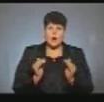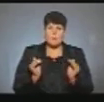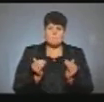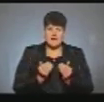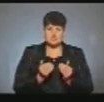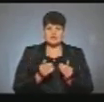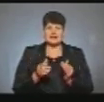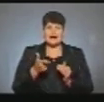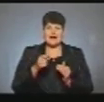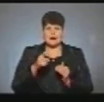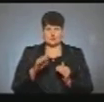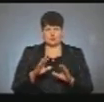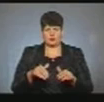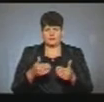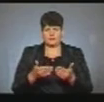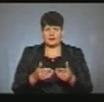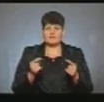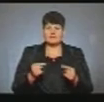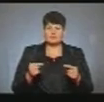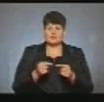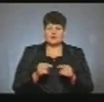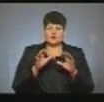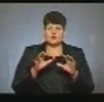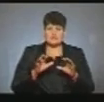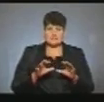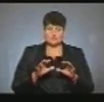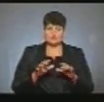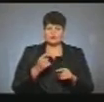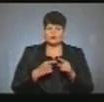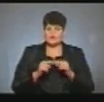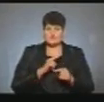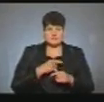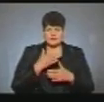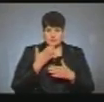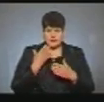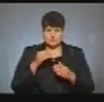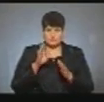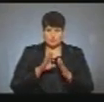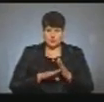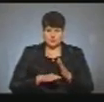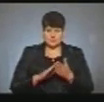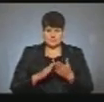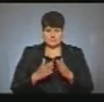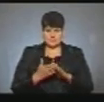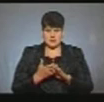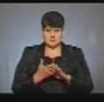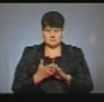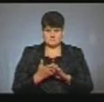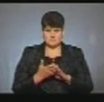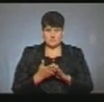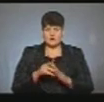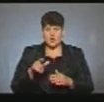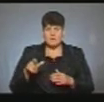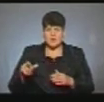щодо газопостачання. Відповідно, закон зворотній сили в часі немає, якщо він погіршує стан